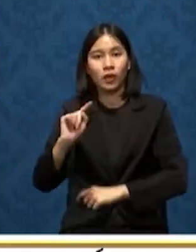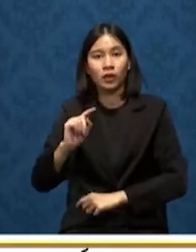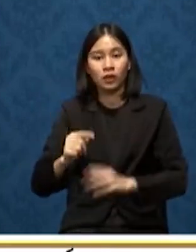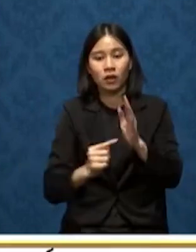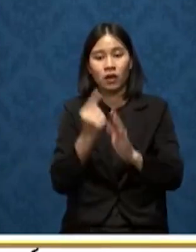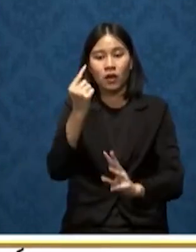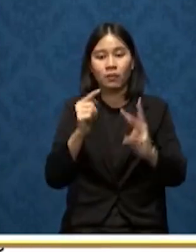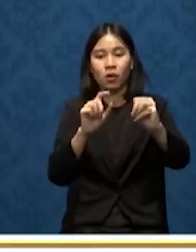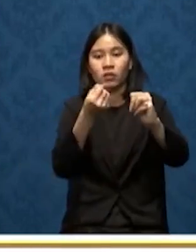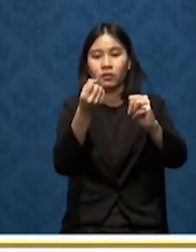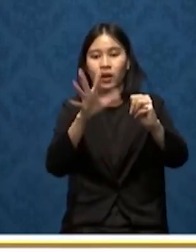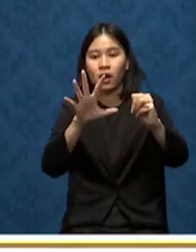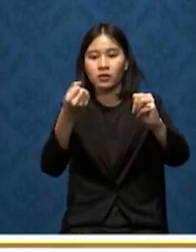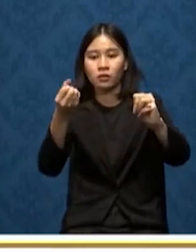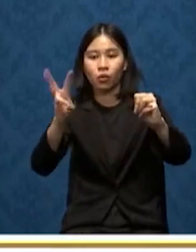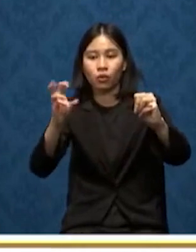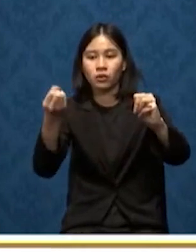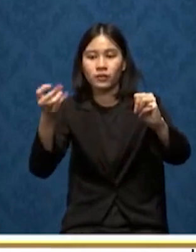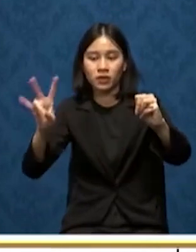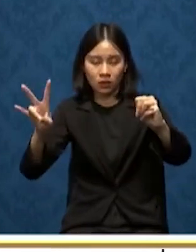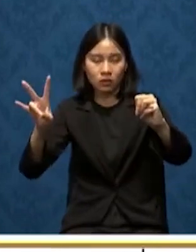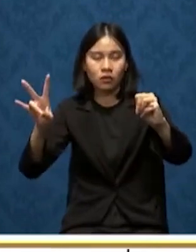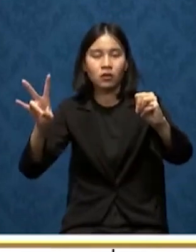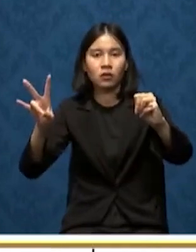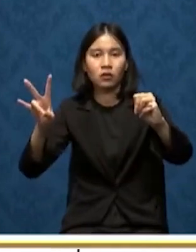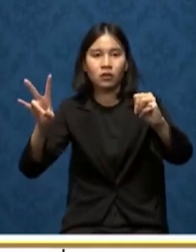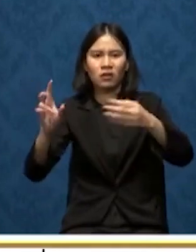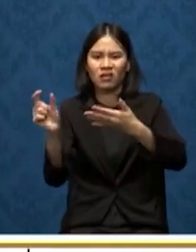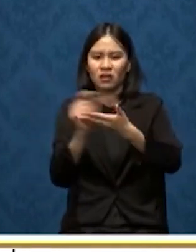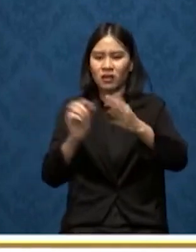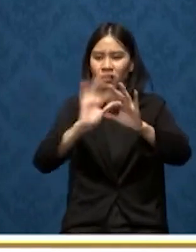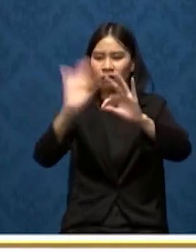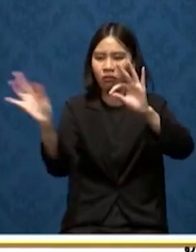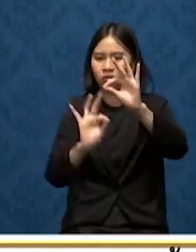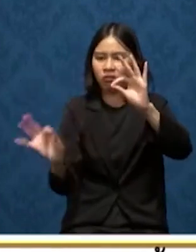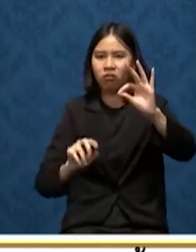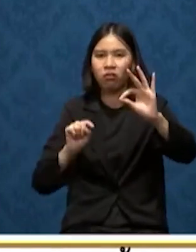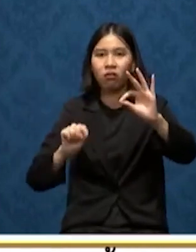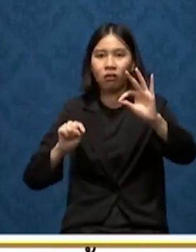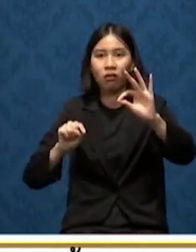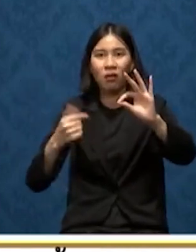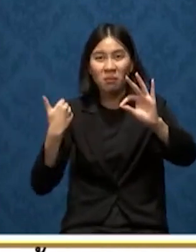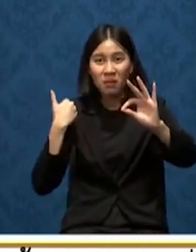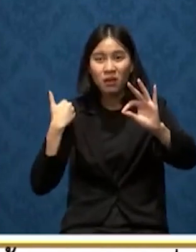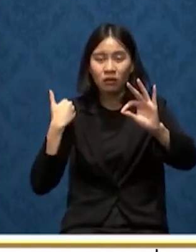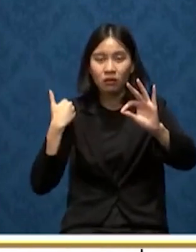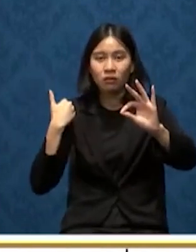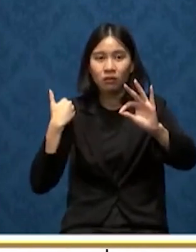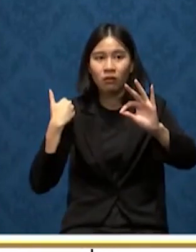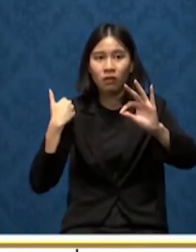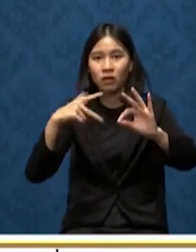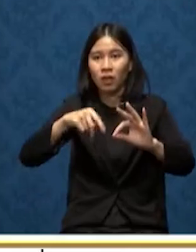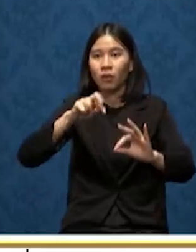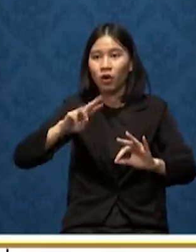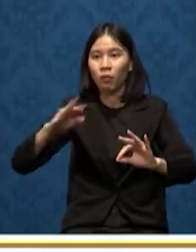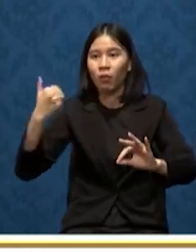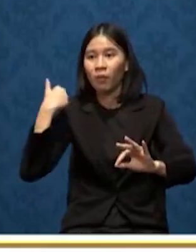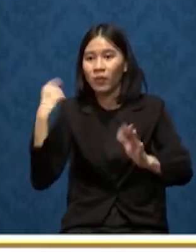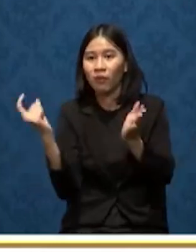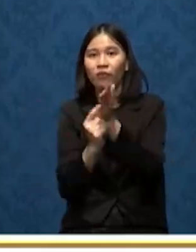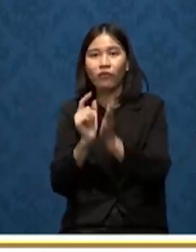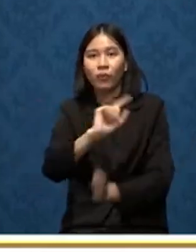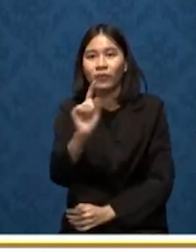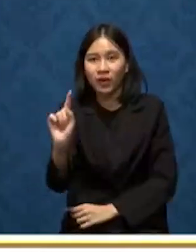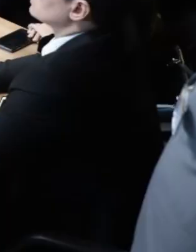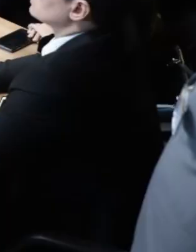่มาตา 15, 16, 17เขียนแบบนี้มีด้วยในพร้มจัดใดขอบคุณครท